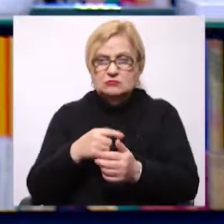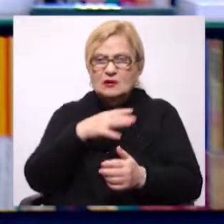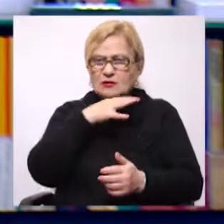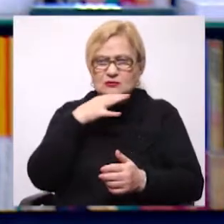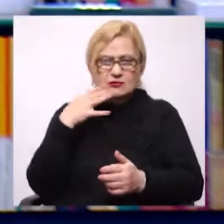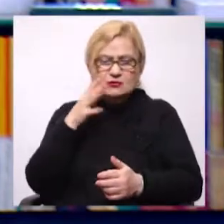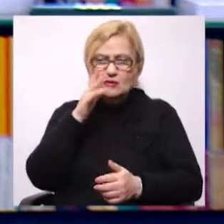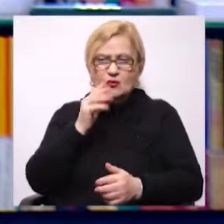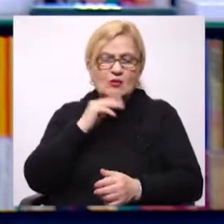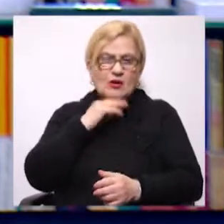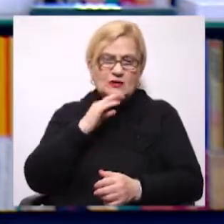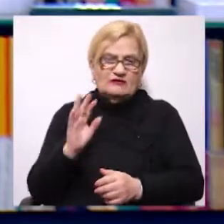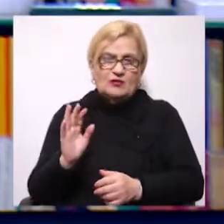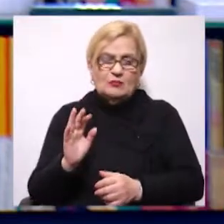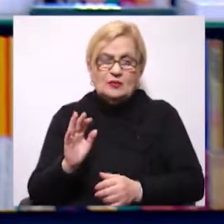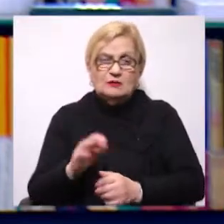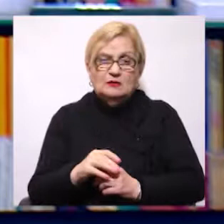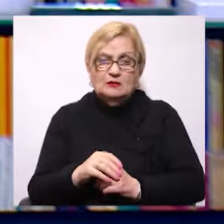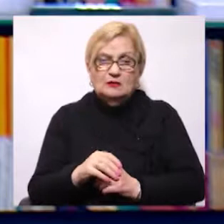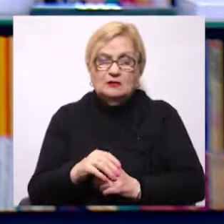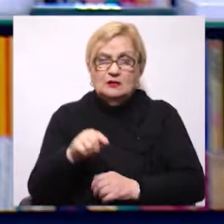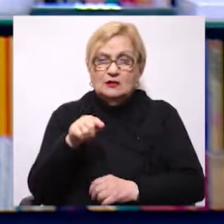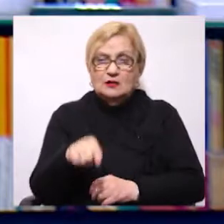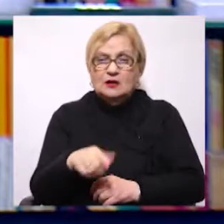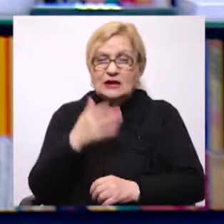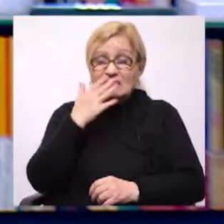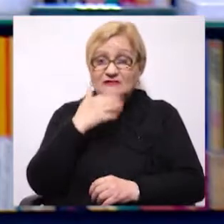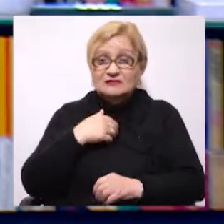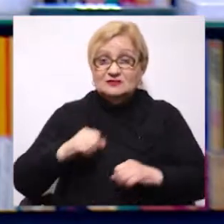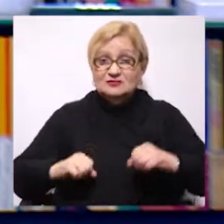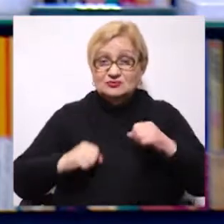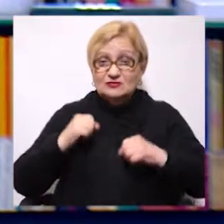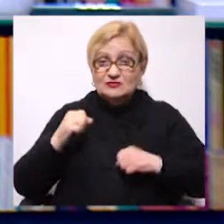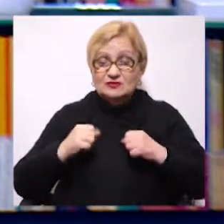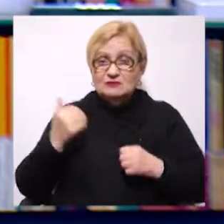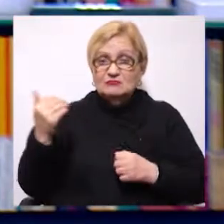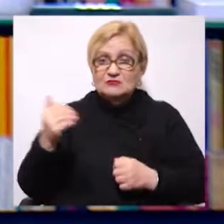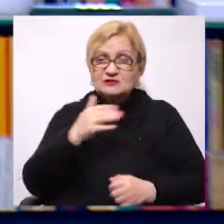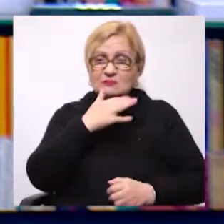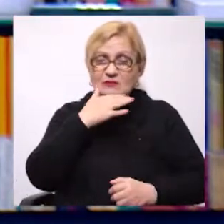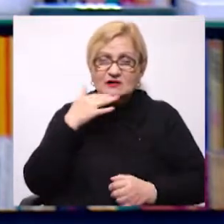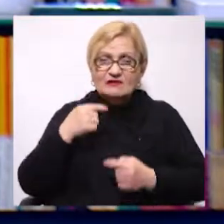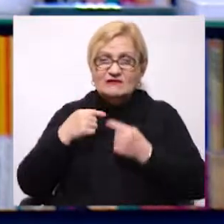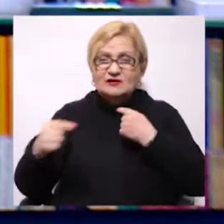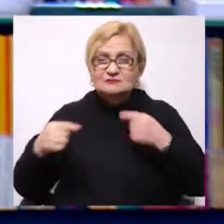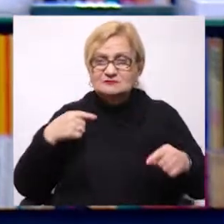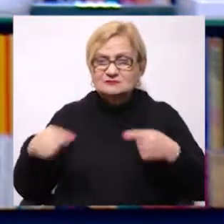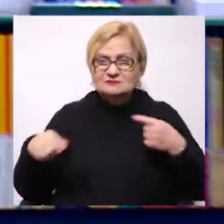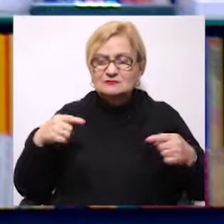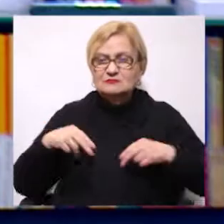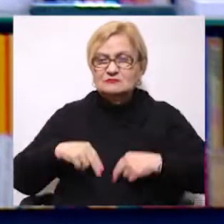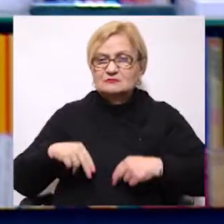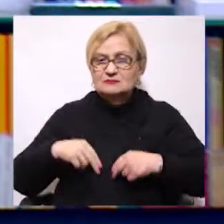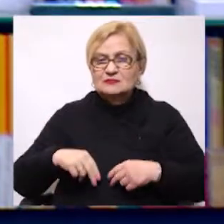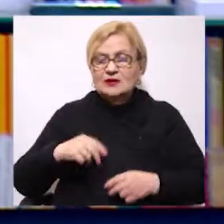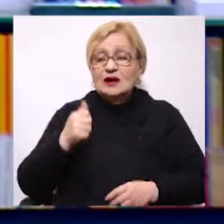არ გვეყოფა ჩვენ 15 წუთი. მე ამ გაკვეთილზე შევეცდები მისი მრავალფეროვანი, მრავალწახნაგოვანი